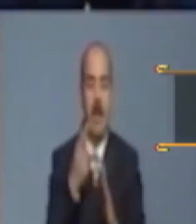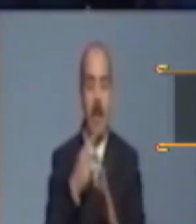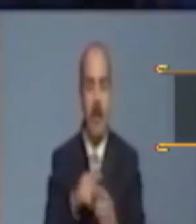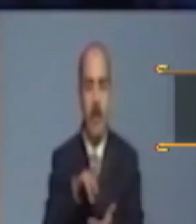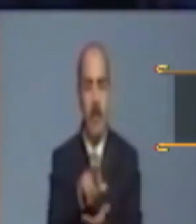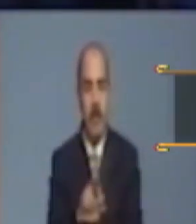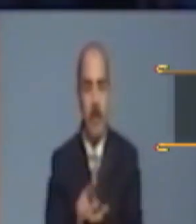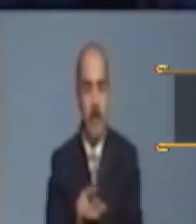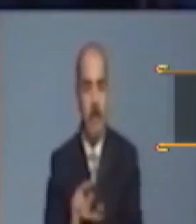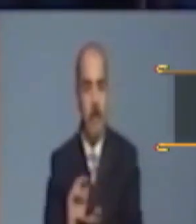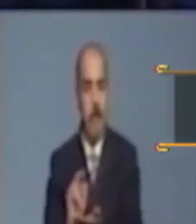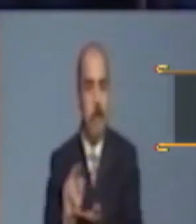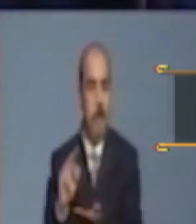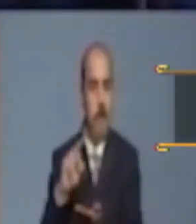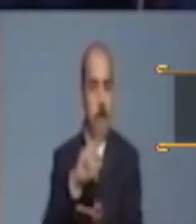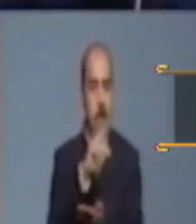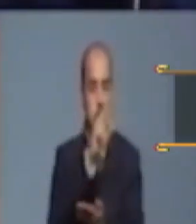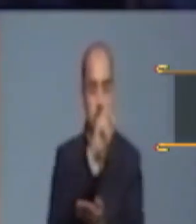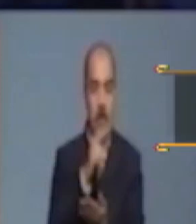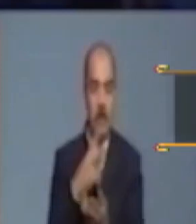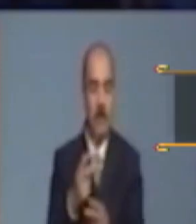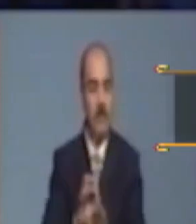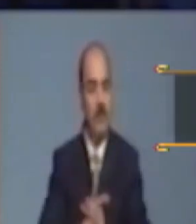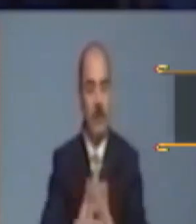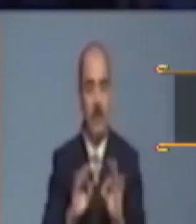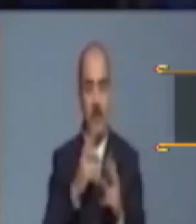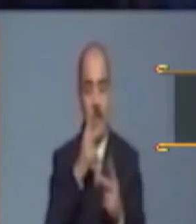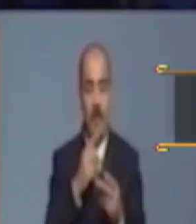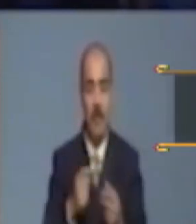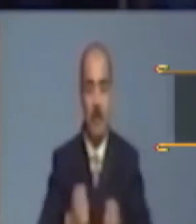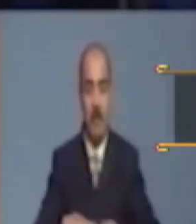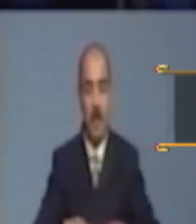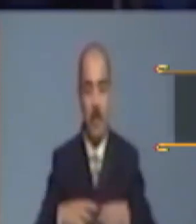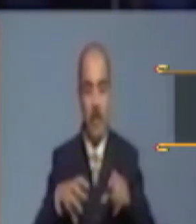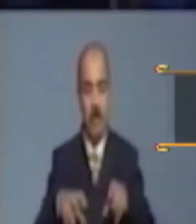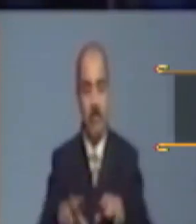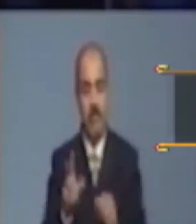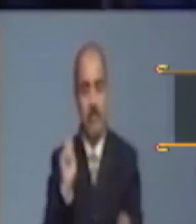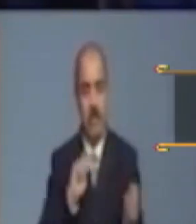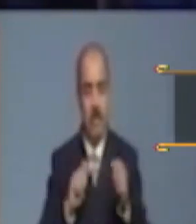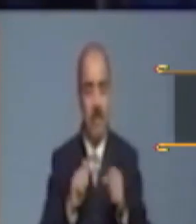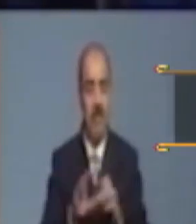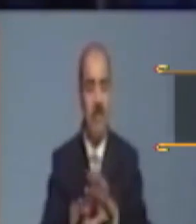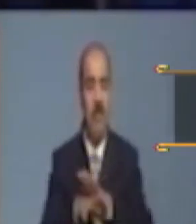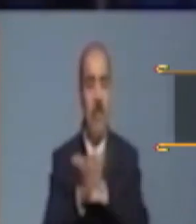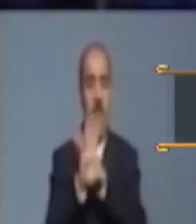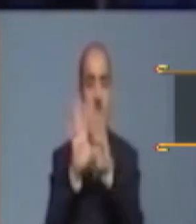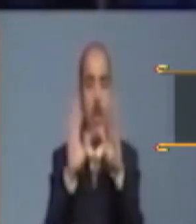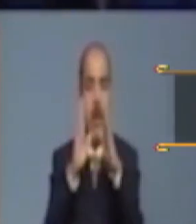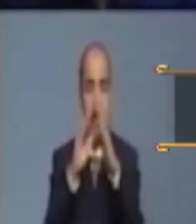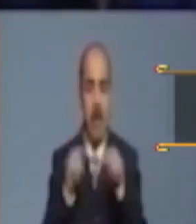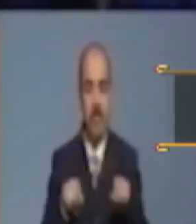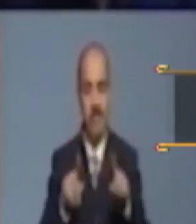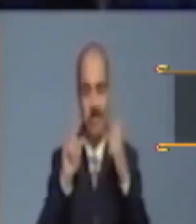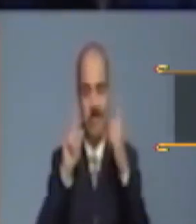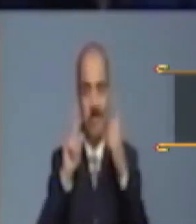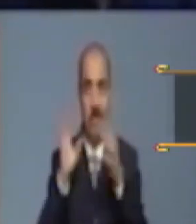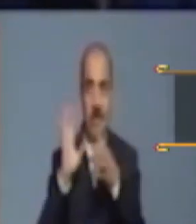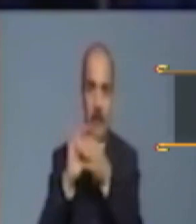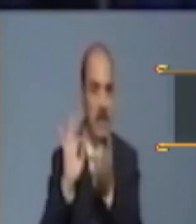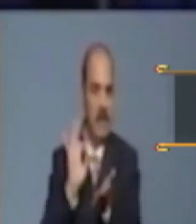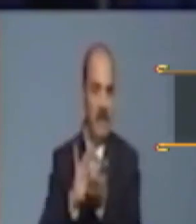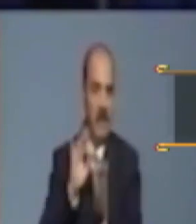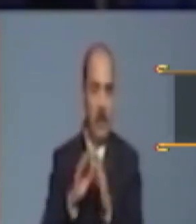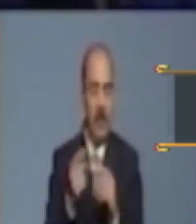مصر رعد 200 يا فندم. المركبة دي يا فندم تم تصميمها وتصنيعها بيد مصرية خالصة في الإنتاج الحربي.